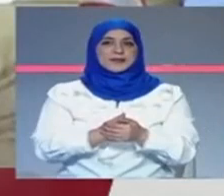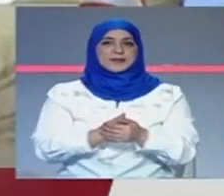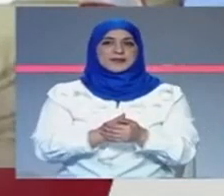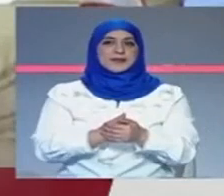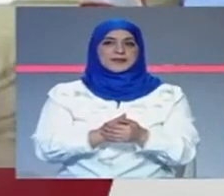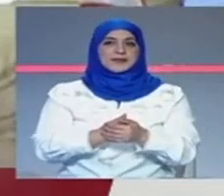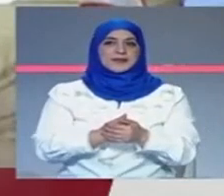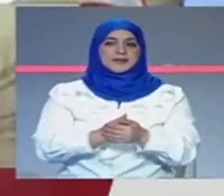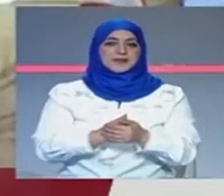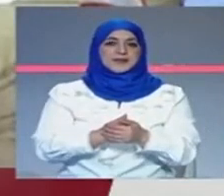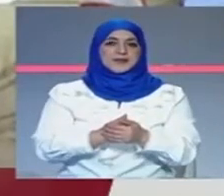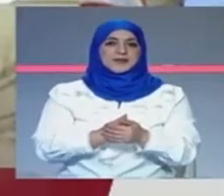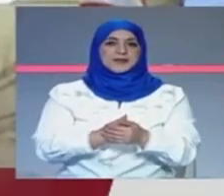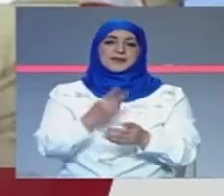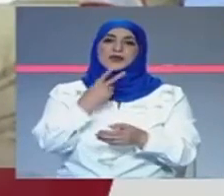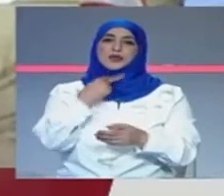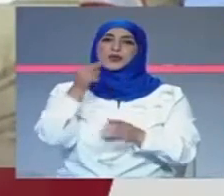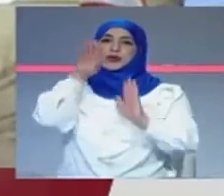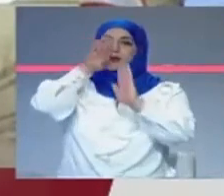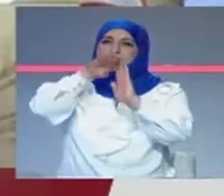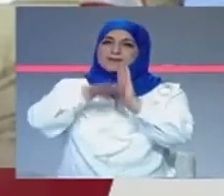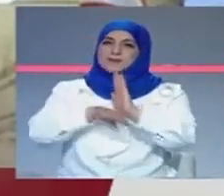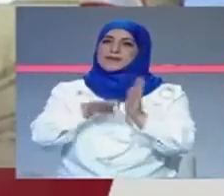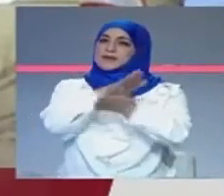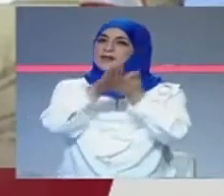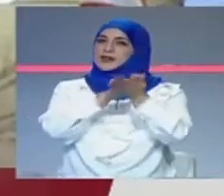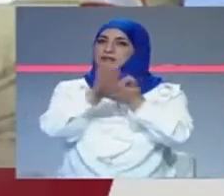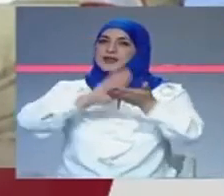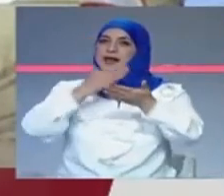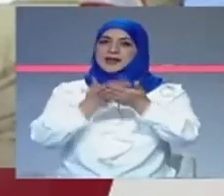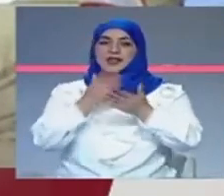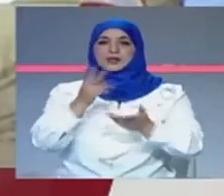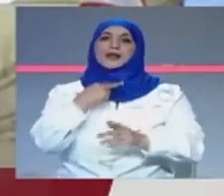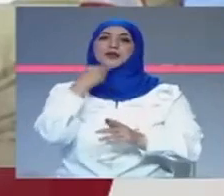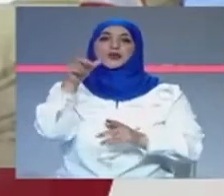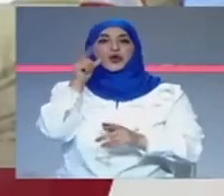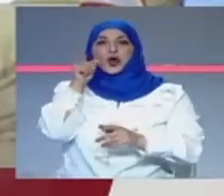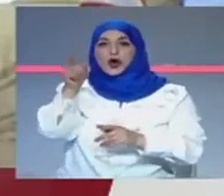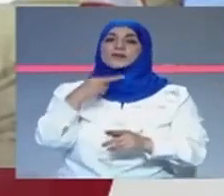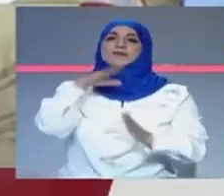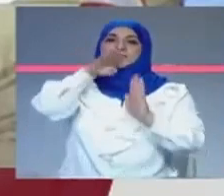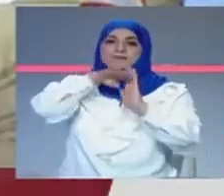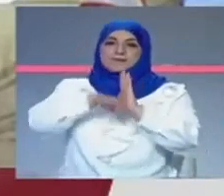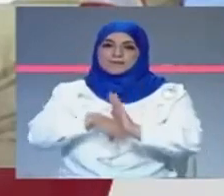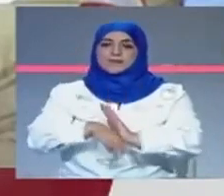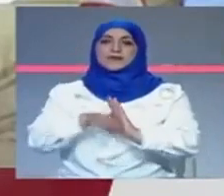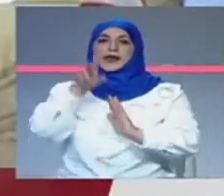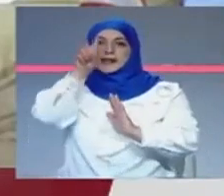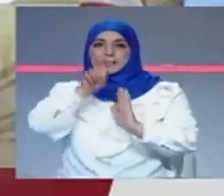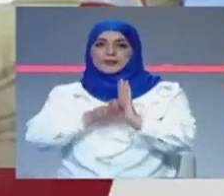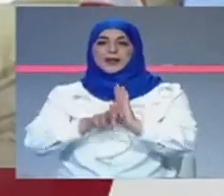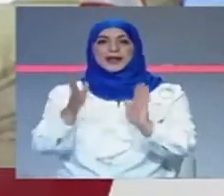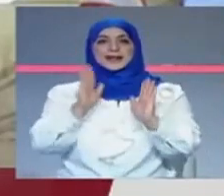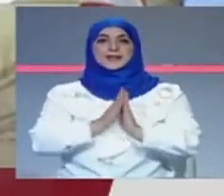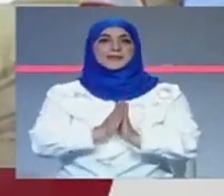للتنميه والتنميه هي اه مكمله للديمقراطيه ولا يمكن نجاح اي تجربه ديمقراطيه الاب قاعده اقتصاديه اجتماعيه وب